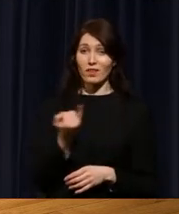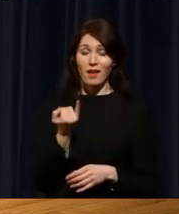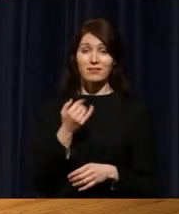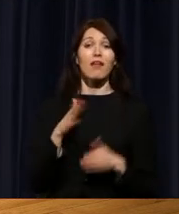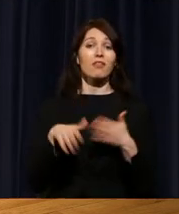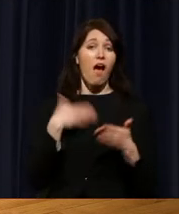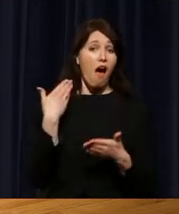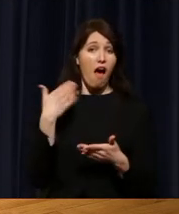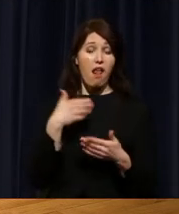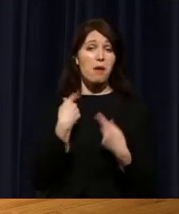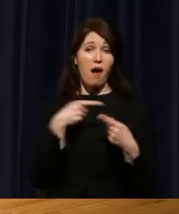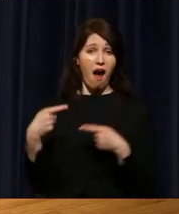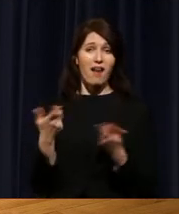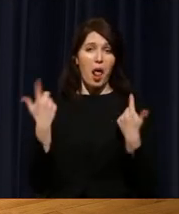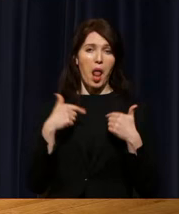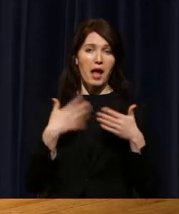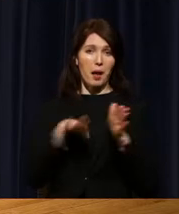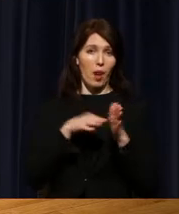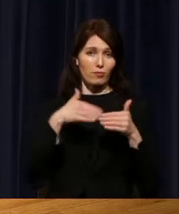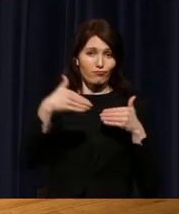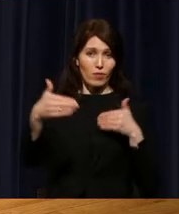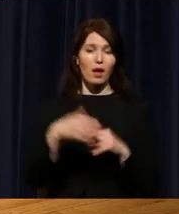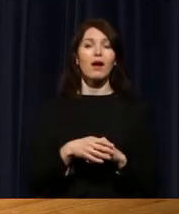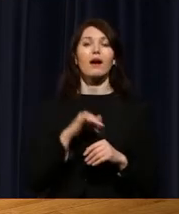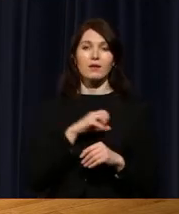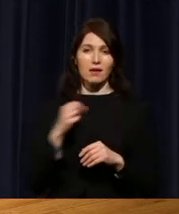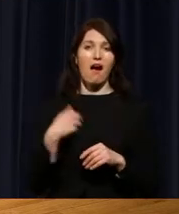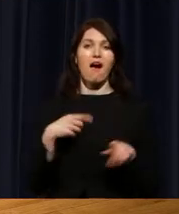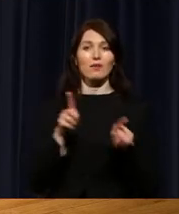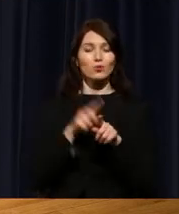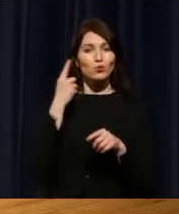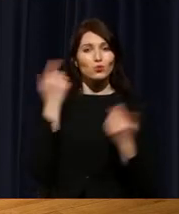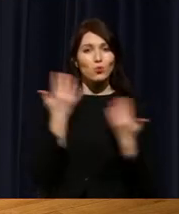tad tālāk viss pārējais ar laiku tikai nāk. Nu jā, un arī es domāju, ka